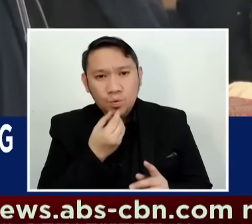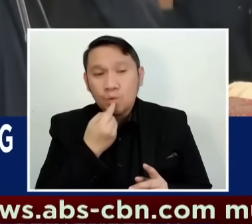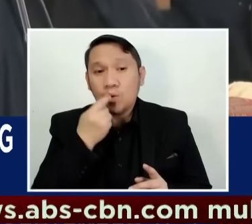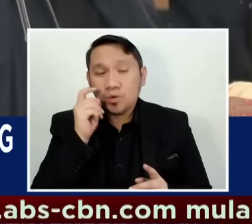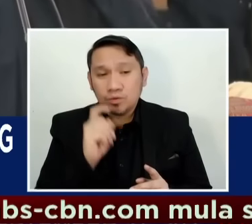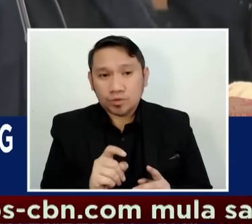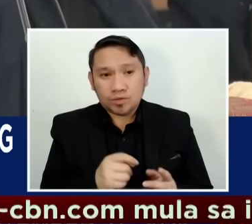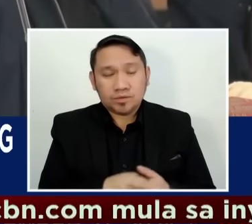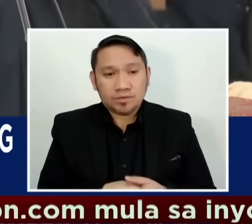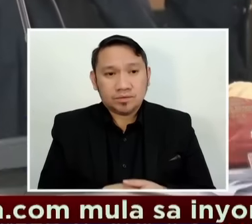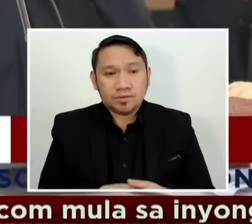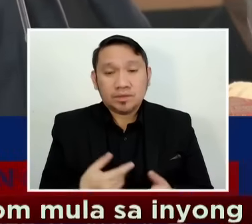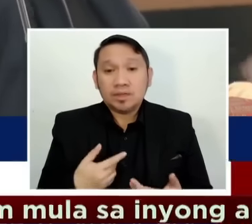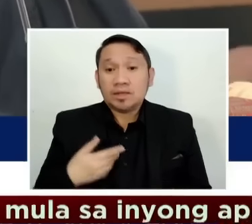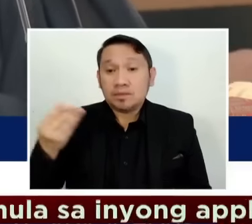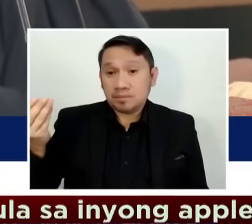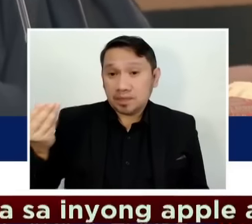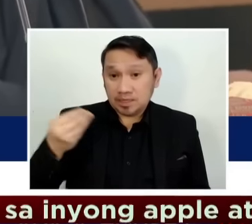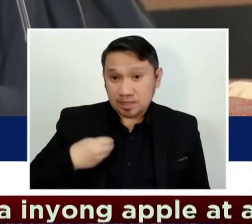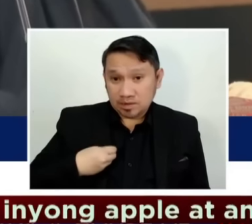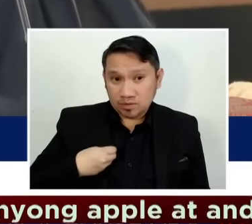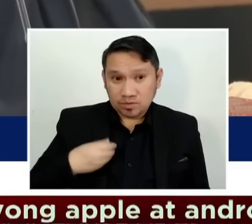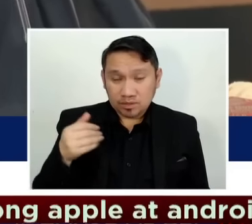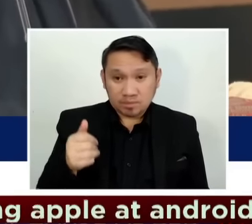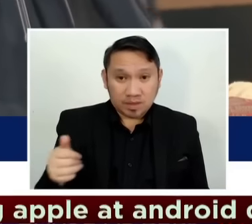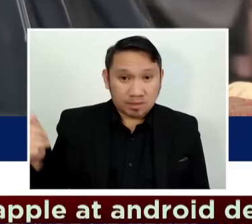Binigyan po ako ng trabaho ng mga upper class ko